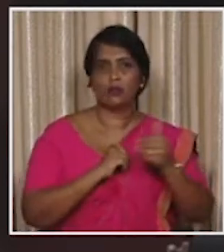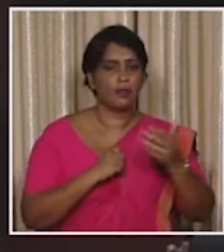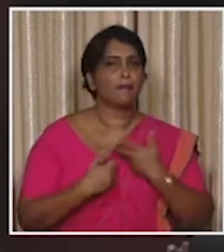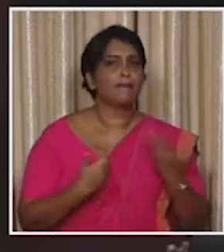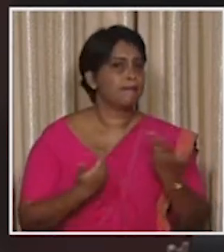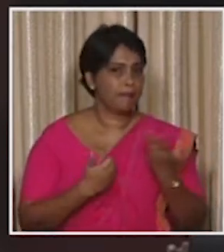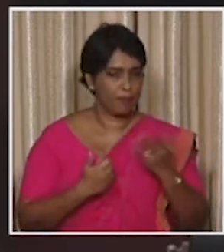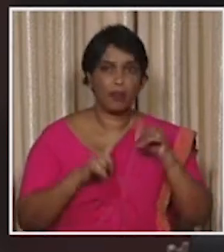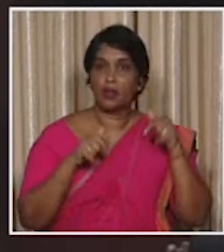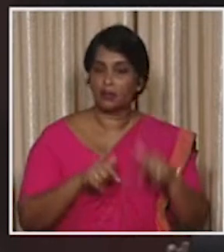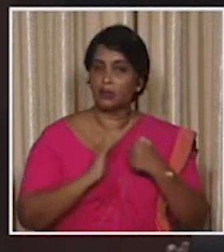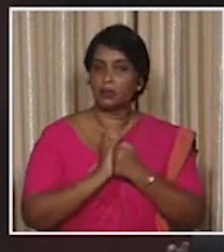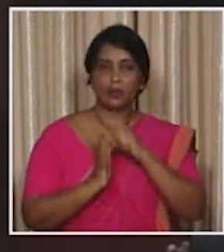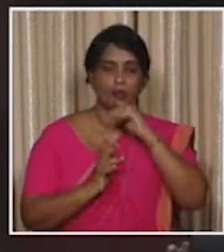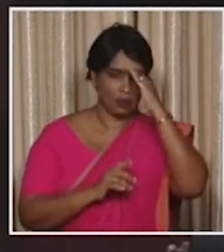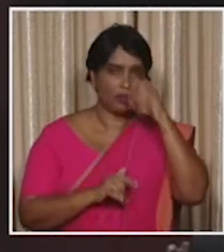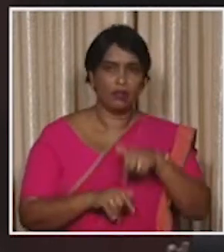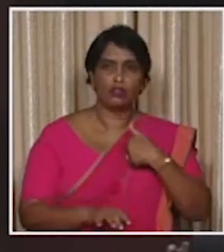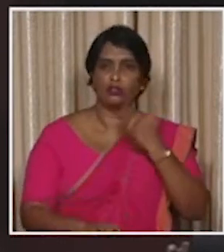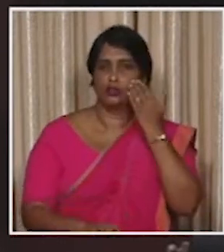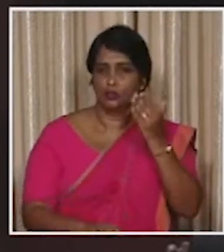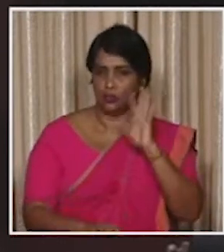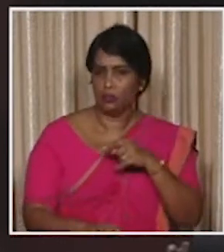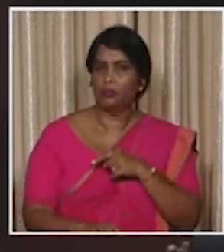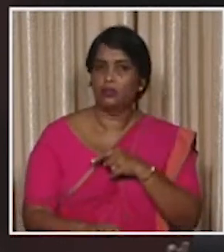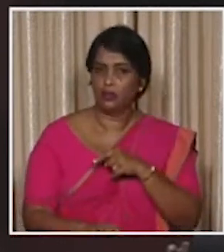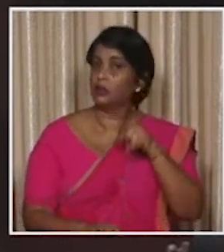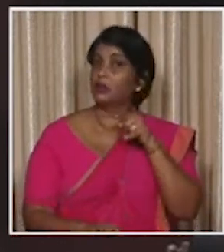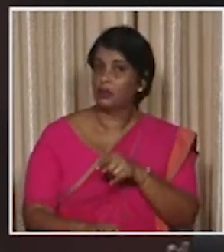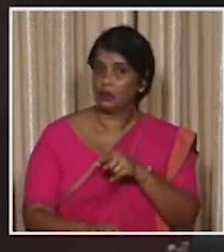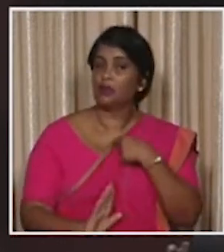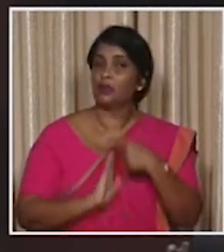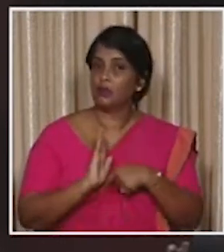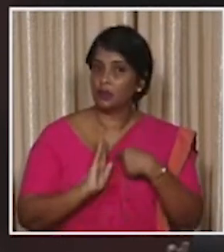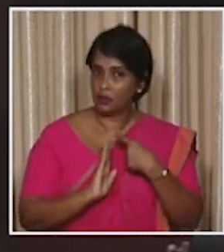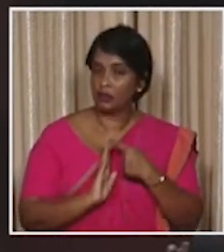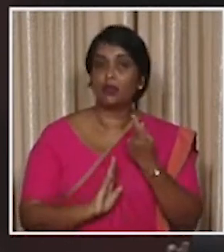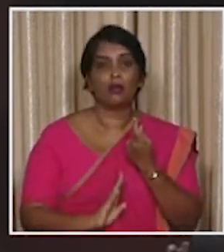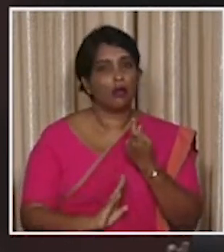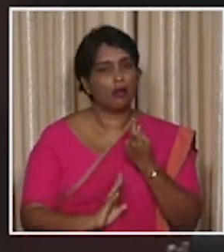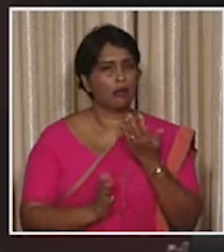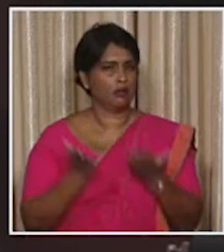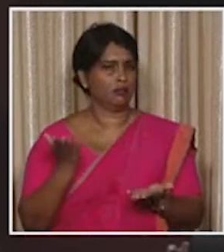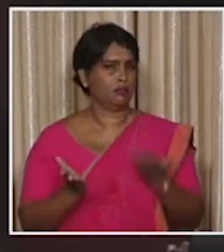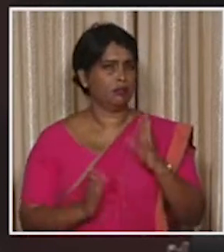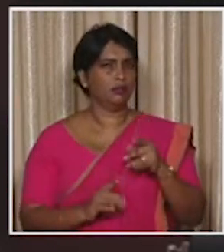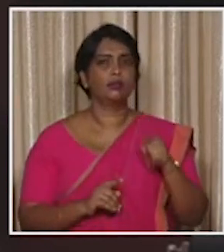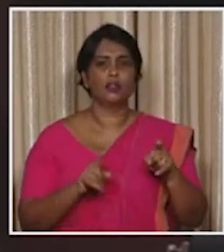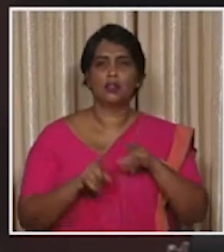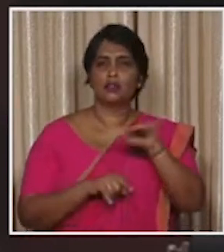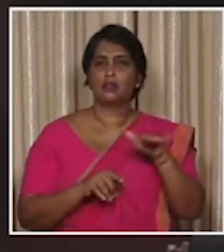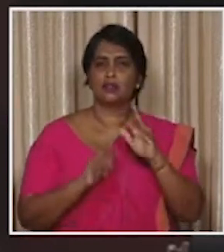බෑ. දැන් ගරු කතානායකතුමනි අපි දැකලා තියෙන දේ තමයි මේ රටේ ආර්ථික අස්ථාවරභාවයක්